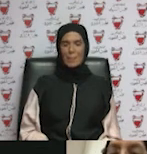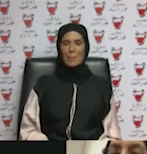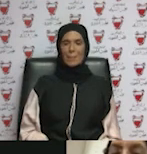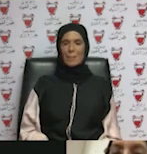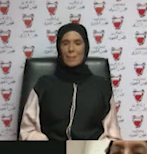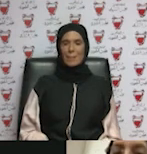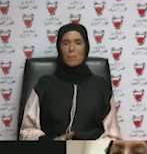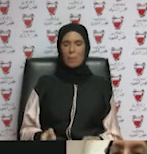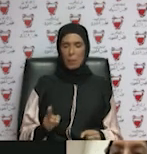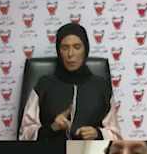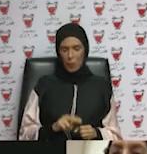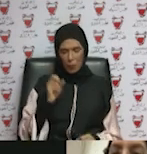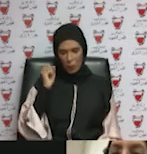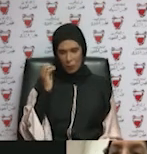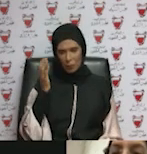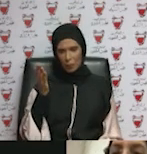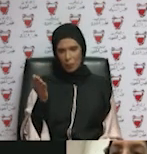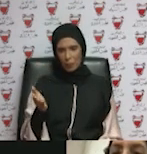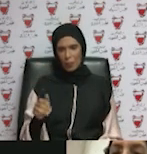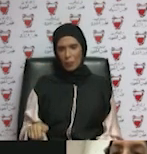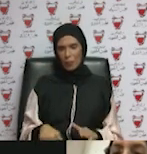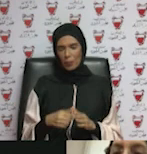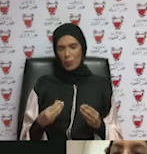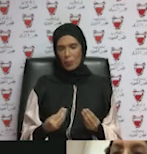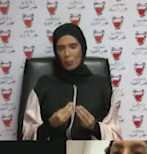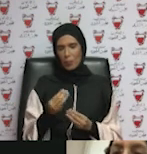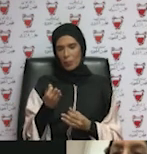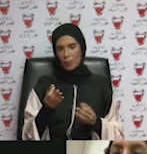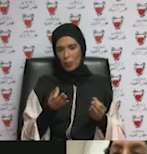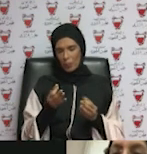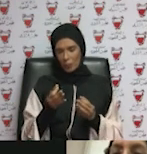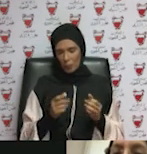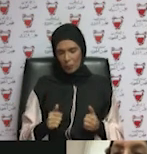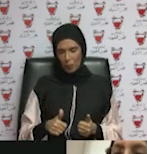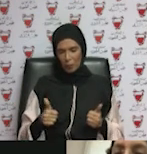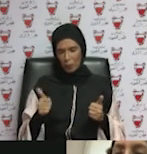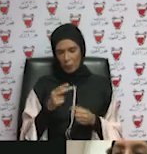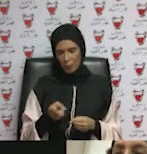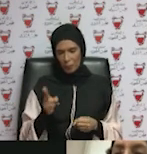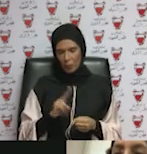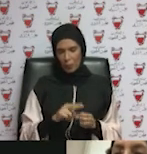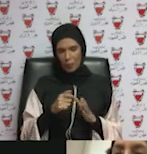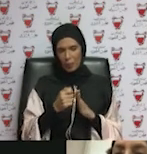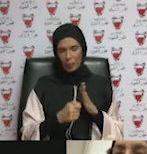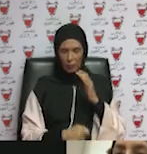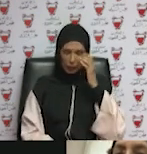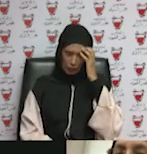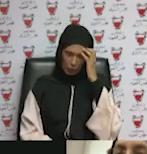بجواز النظر في الاقتراح وتكليف الرئيس مع هيئة المستشار ومقدم الاقتراح بإعادة